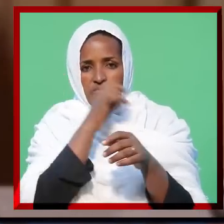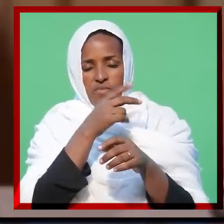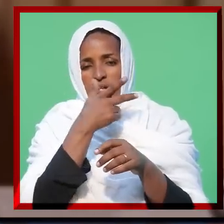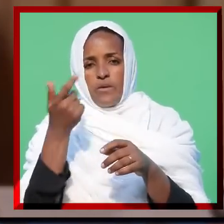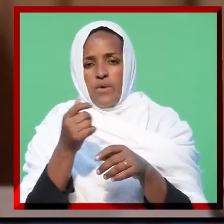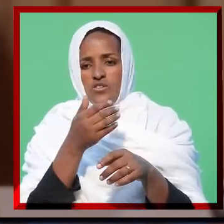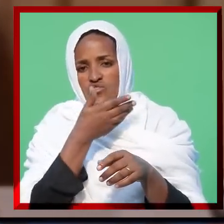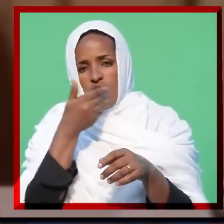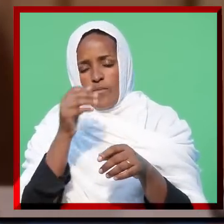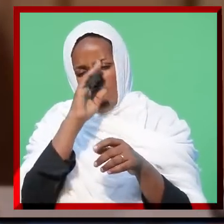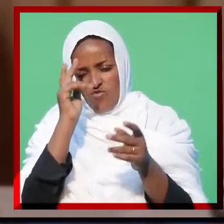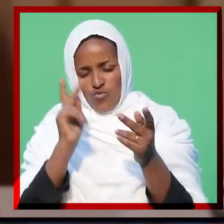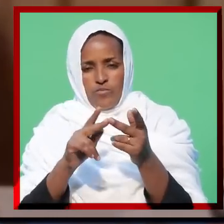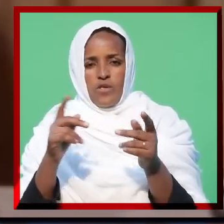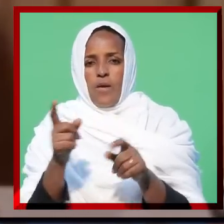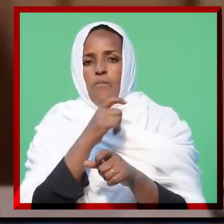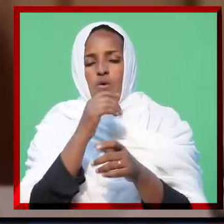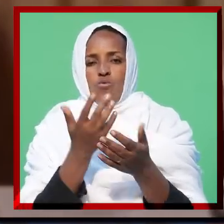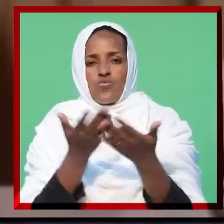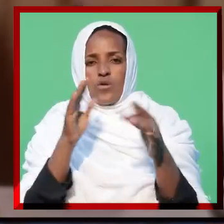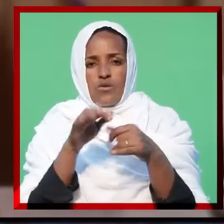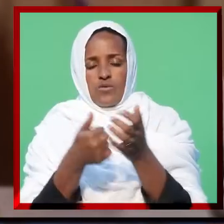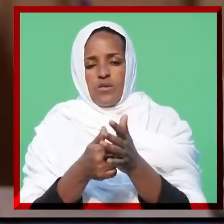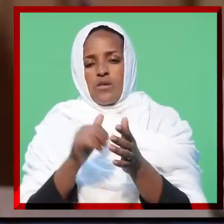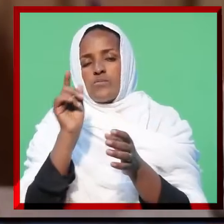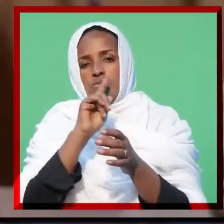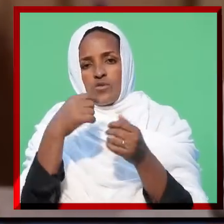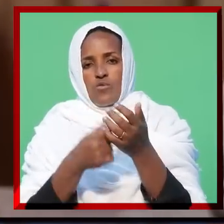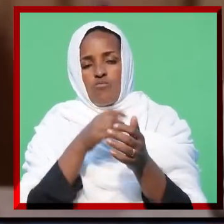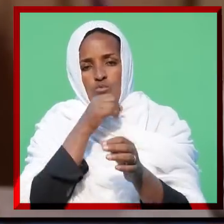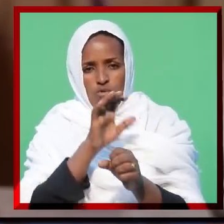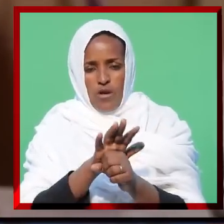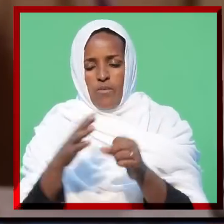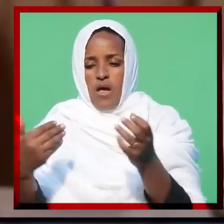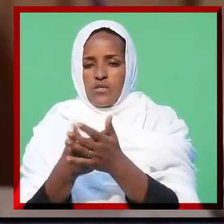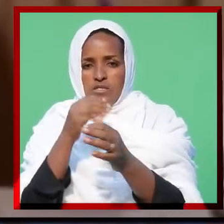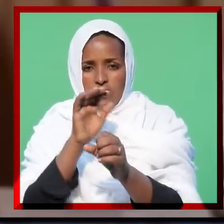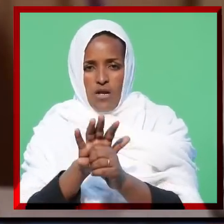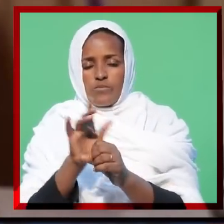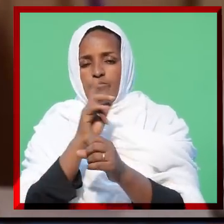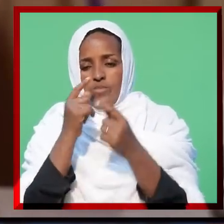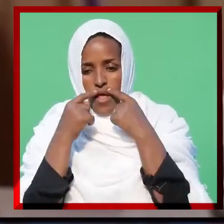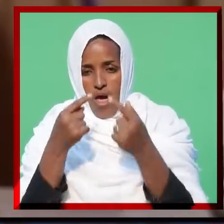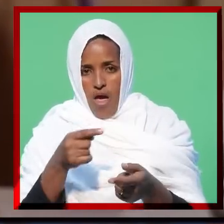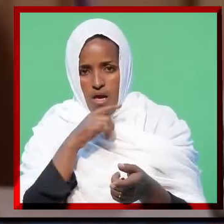ከሐሰተኛ ሌባ ይሻላል በፍጹም የማይሆን ጉዳይ ነው። ስለዚህ ይሄ ምንድነው ነው ብሉይ ኪዳንንም ሐዲስ ኪዳንንም ምን አይልም